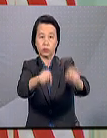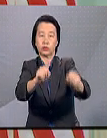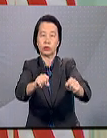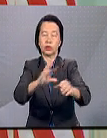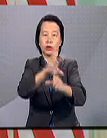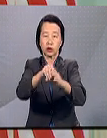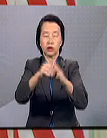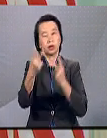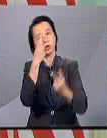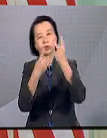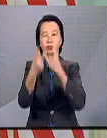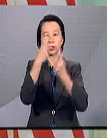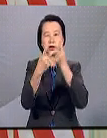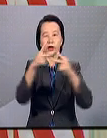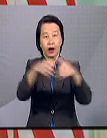kenduri,